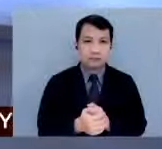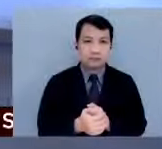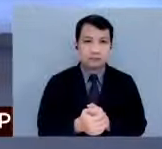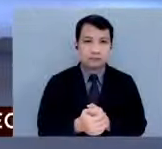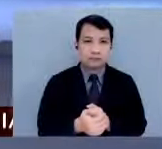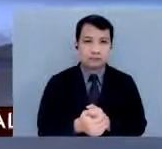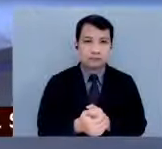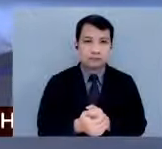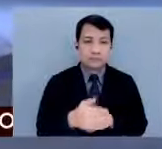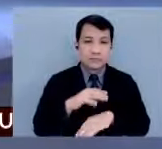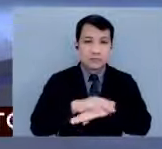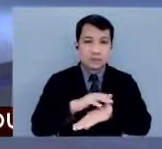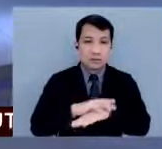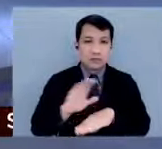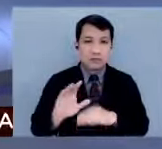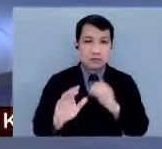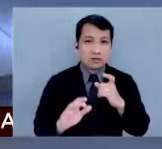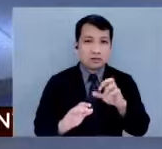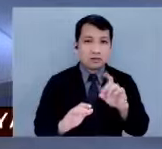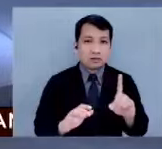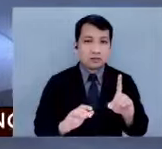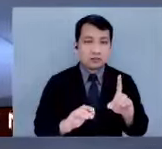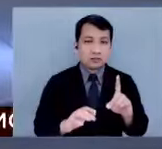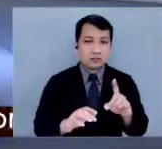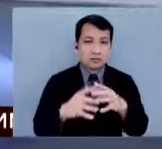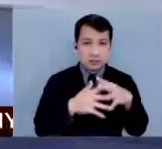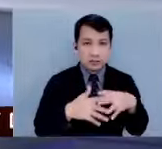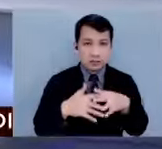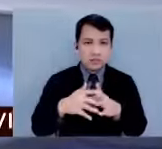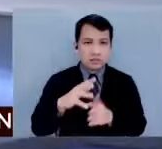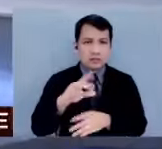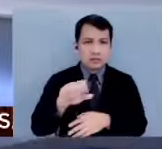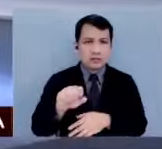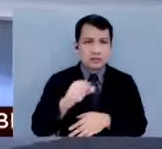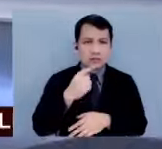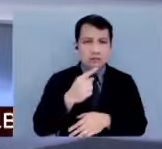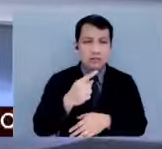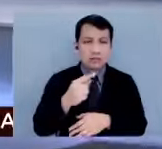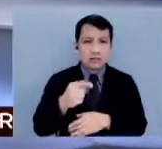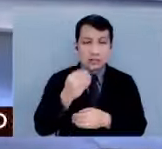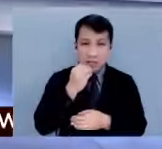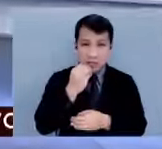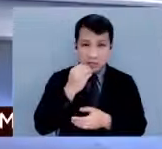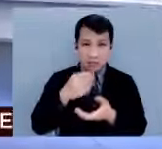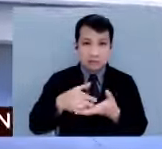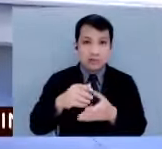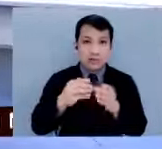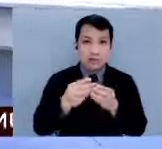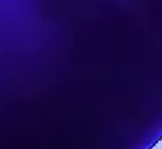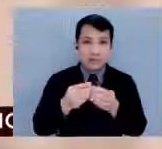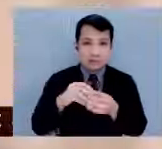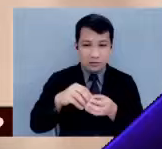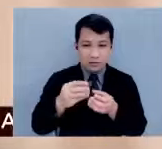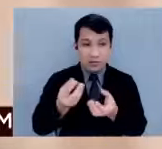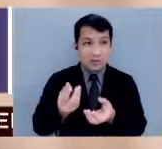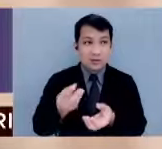Trending ngayon ang American rapper na si Cardi B matapos niyang kumain ng balut.